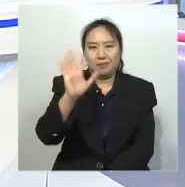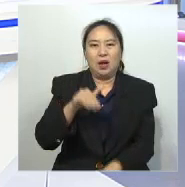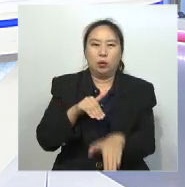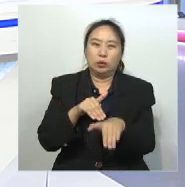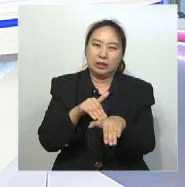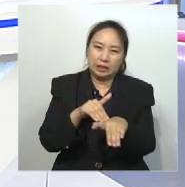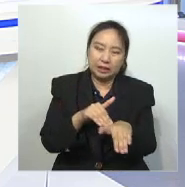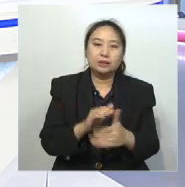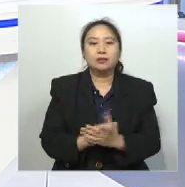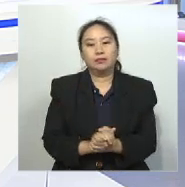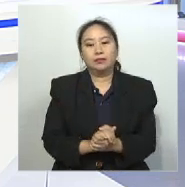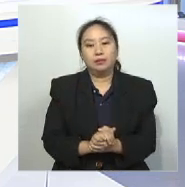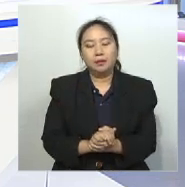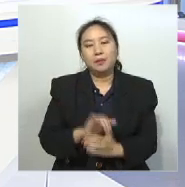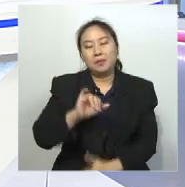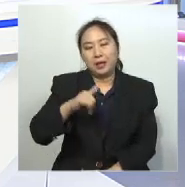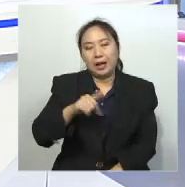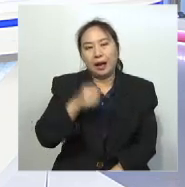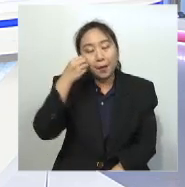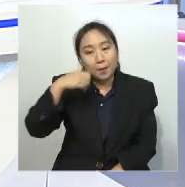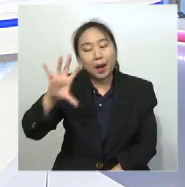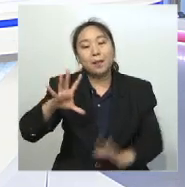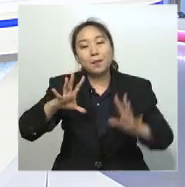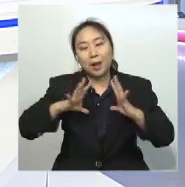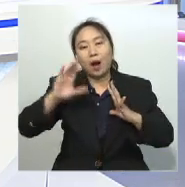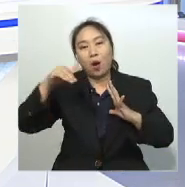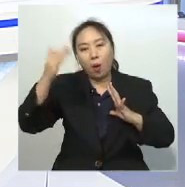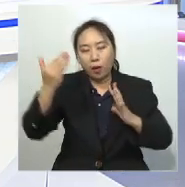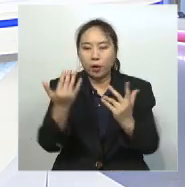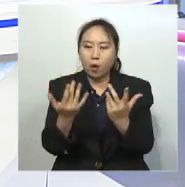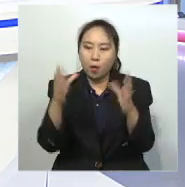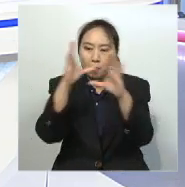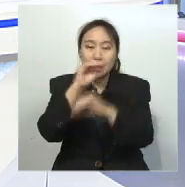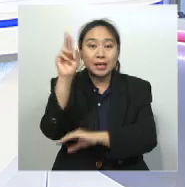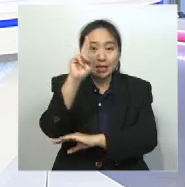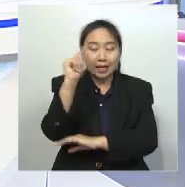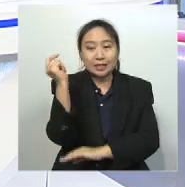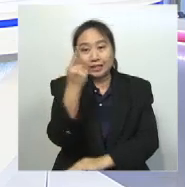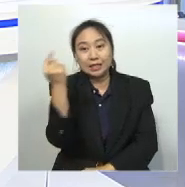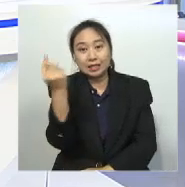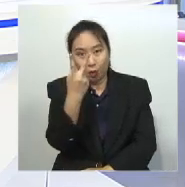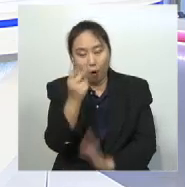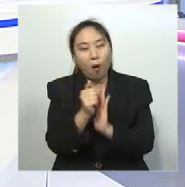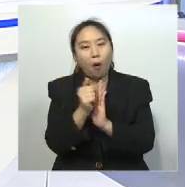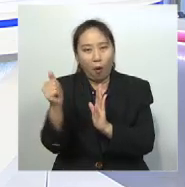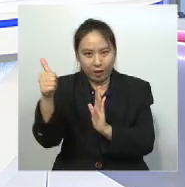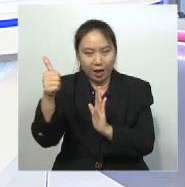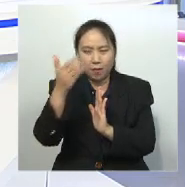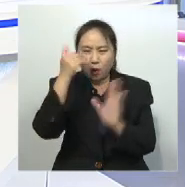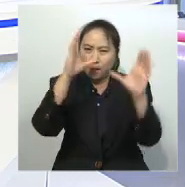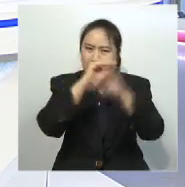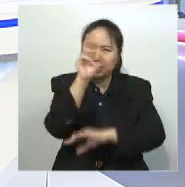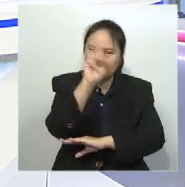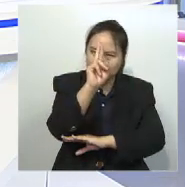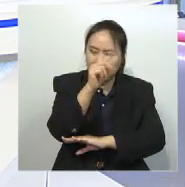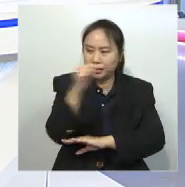ให้การจราจรนั้นติดขัดหลายท่านอาจจะกลับไปพักที่บ้านก่อนออกสักช่วงประมาณเที่ยงคืนตีหนึ่งตีสองเพราะเขาบอกว่าช่วงเที่ยงคืนจนถึงประม